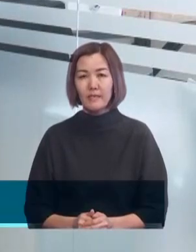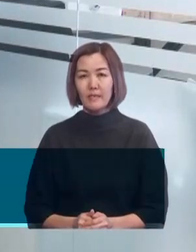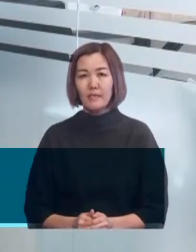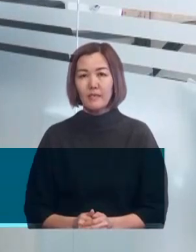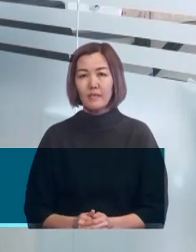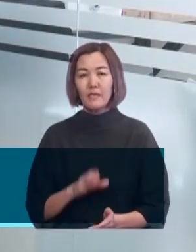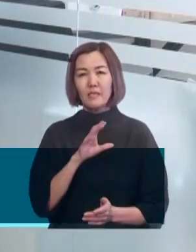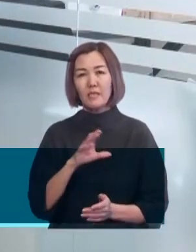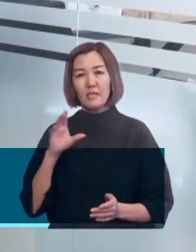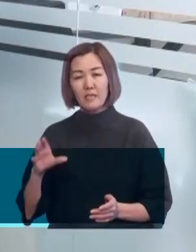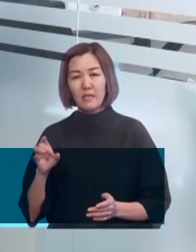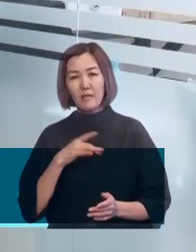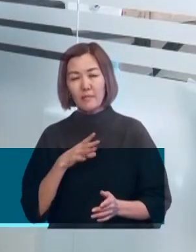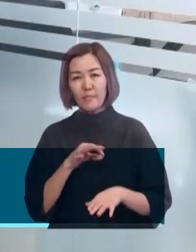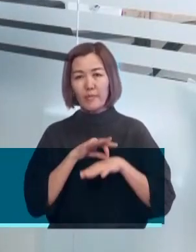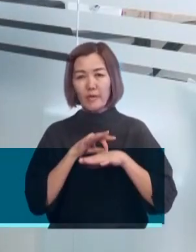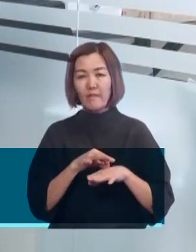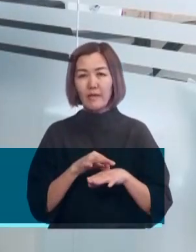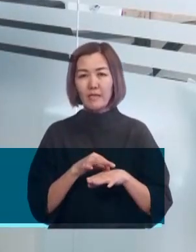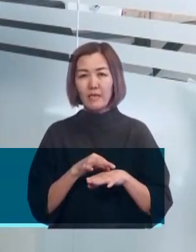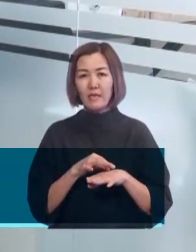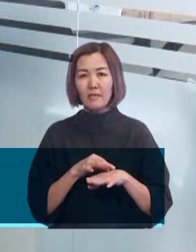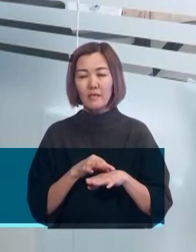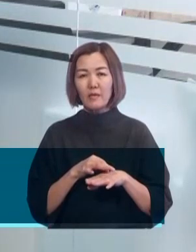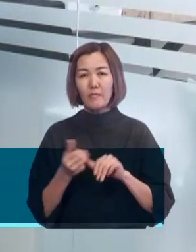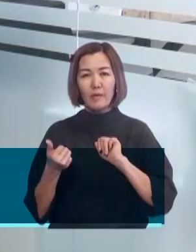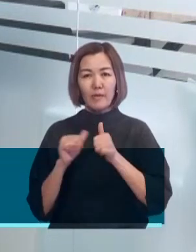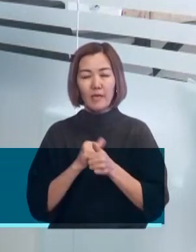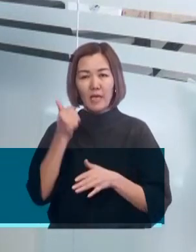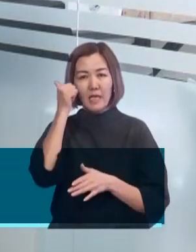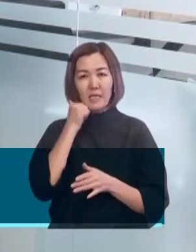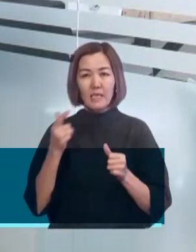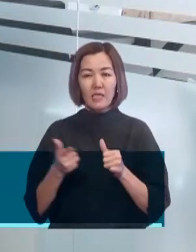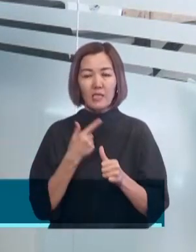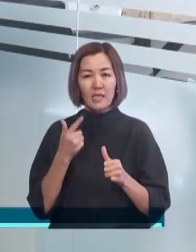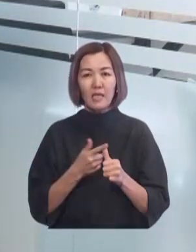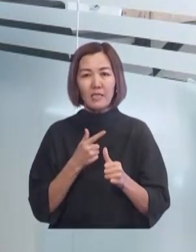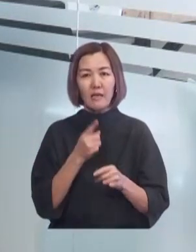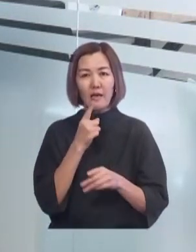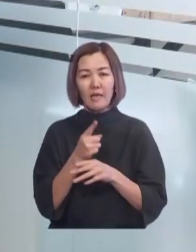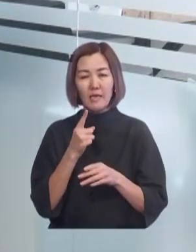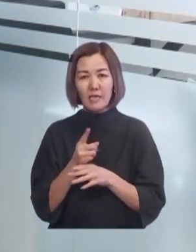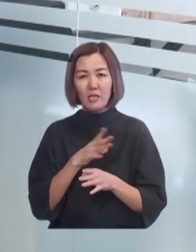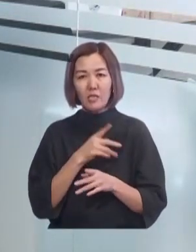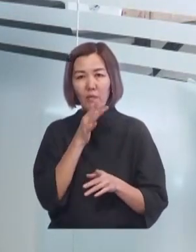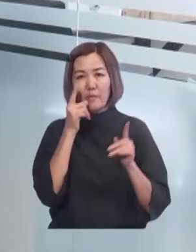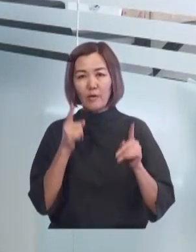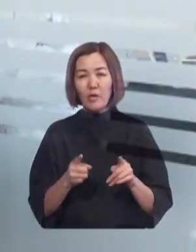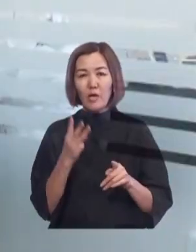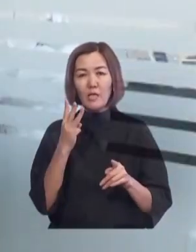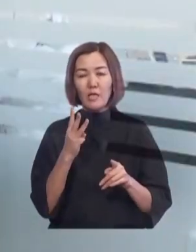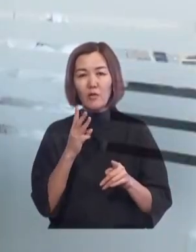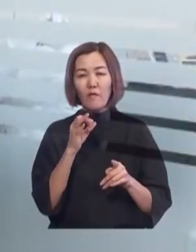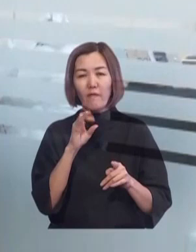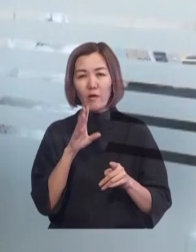В советское время планомерно проводилась русификация топонимов. Это исторические названия, ограниченные периодом от 1 до 3 веков.